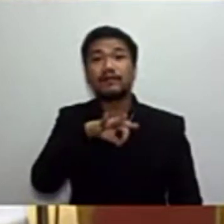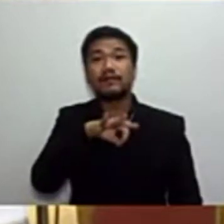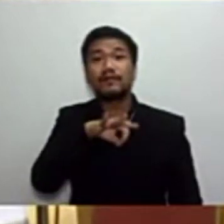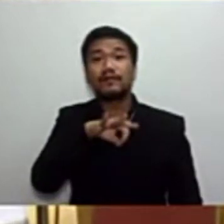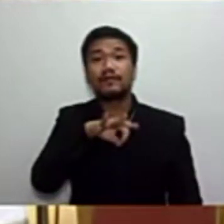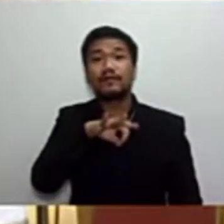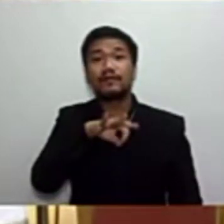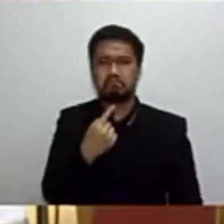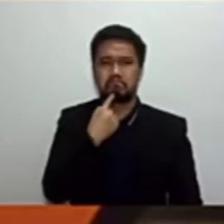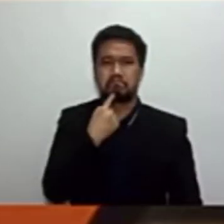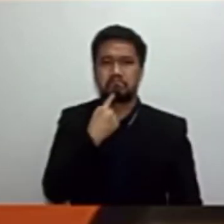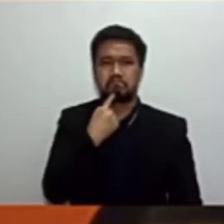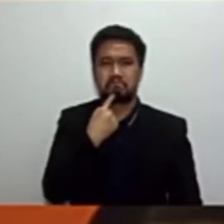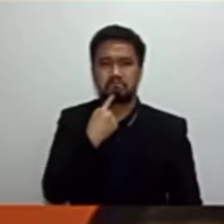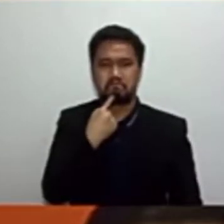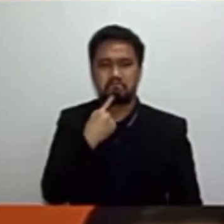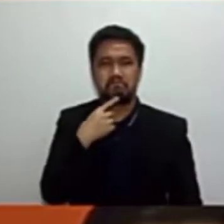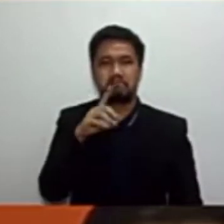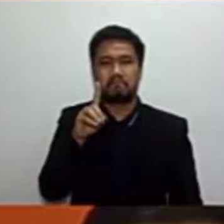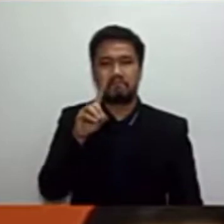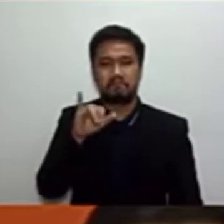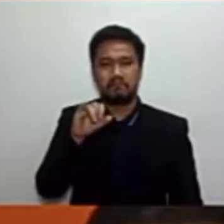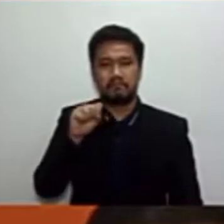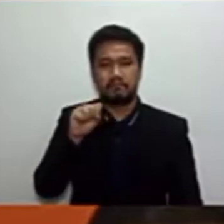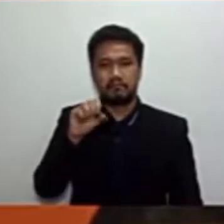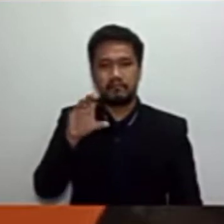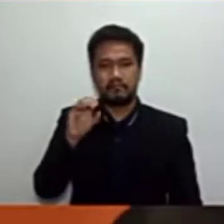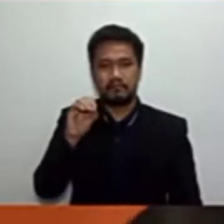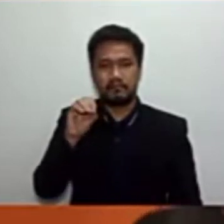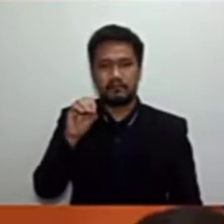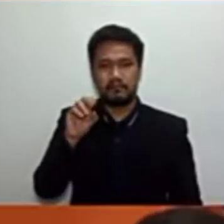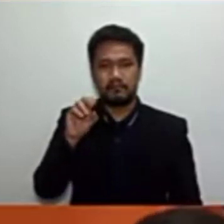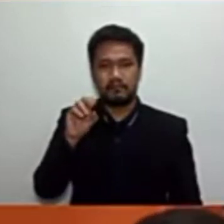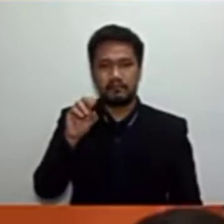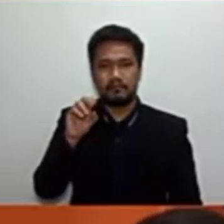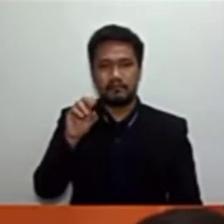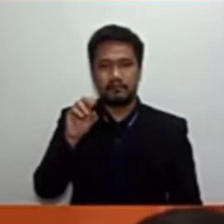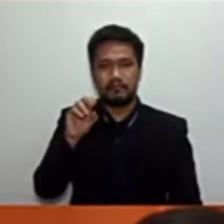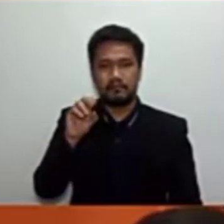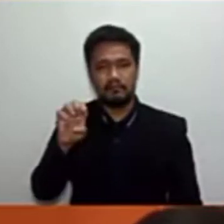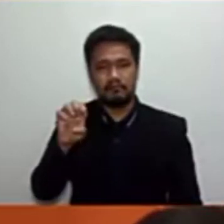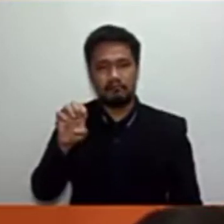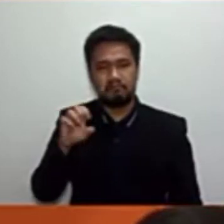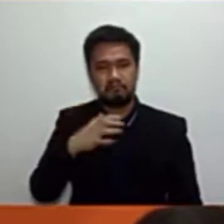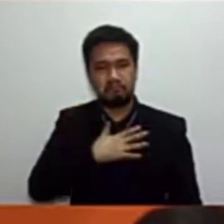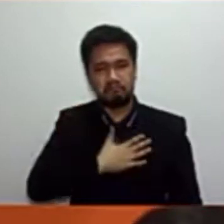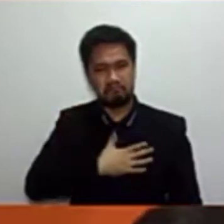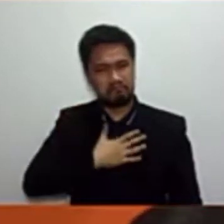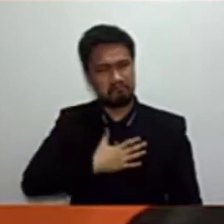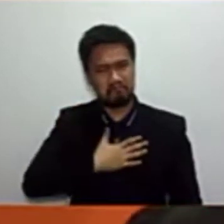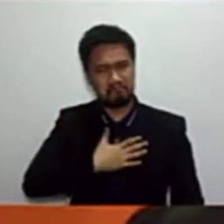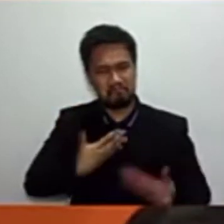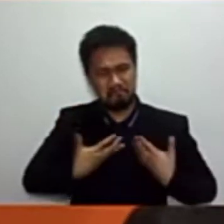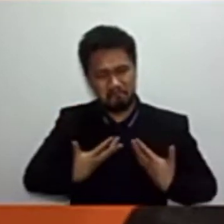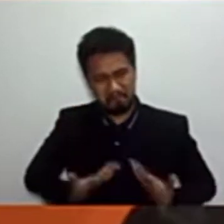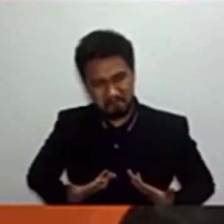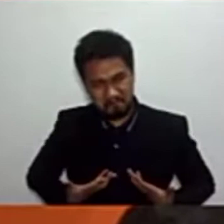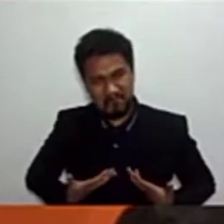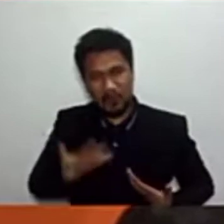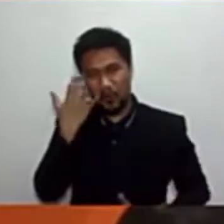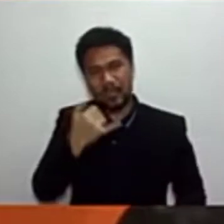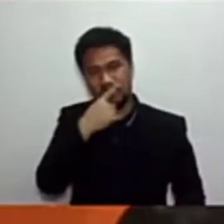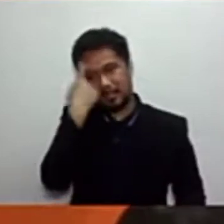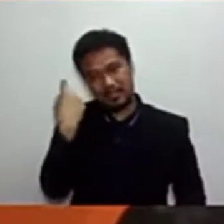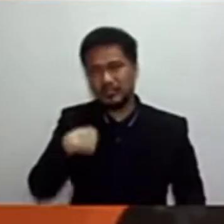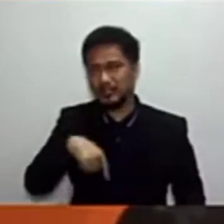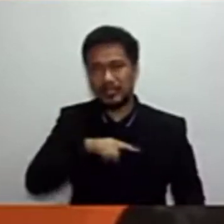ng loob, dahil hindi natin nakikita ang resulta ng ating pagsusumikap.